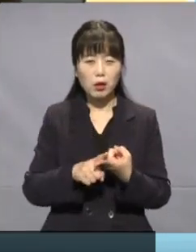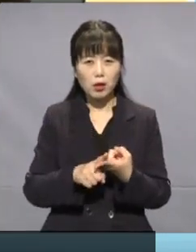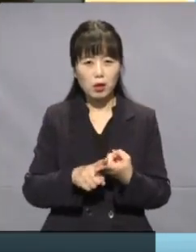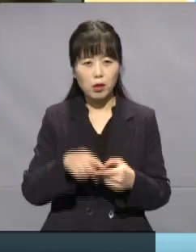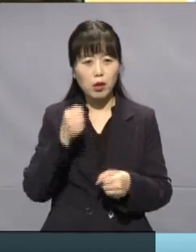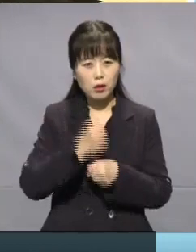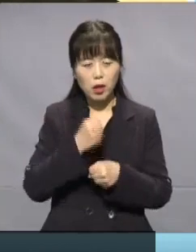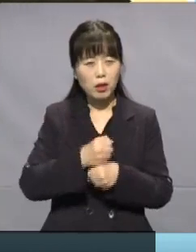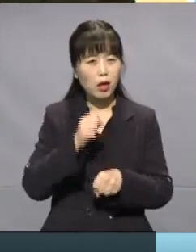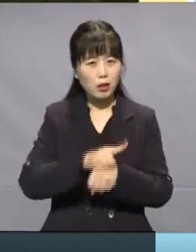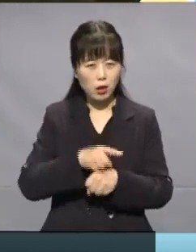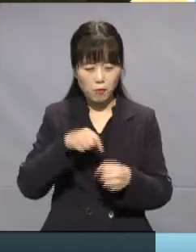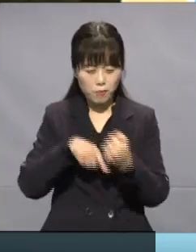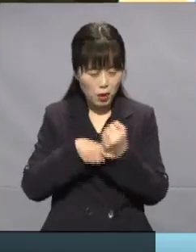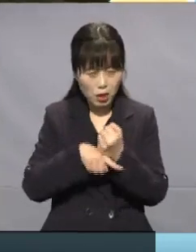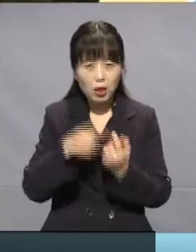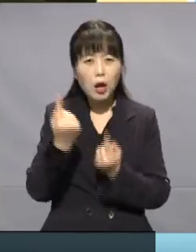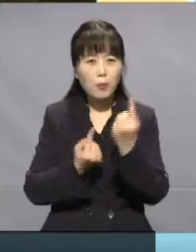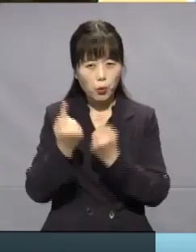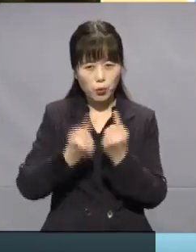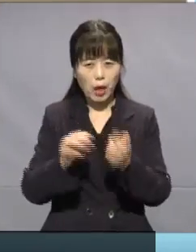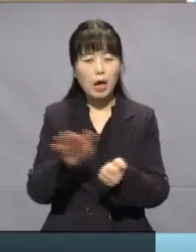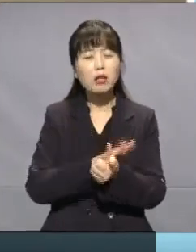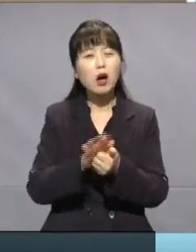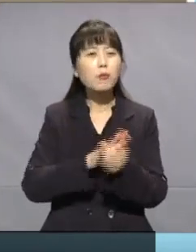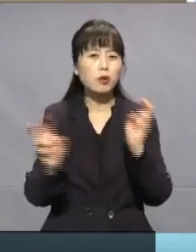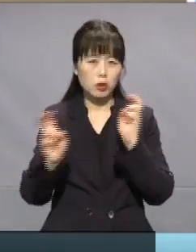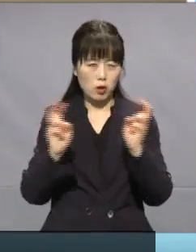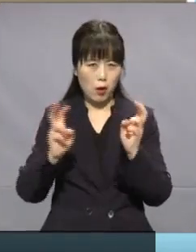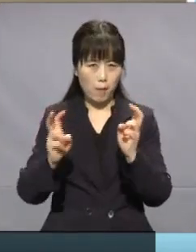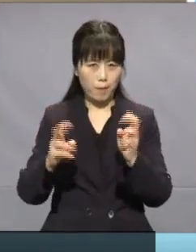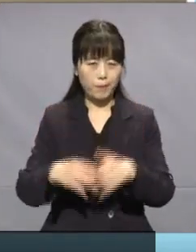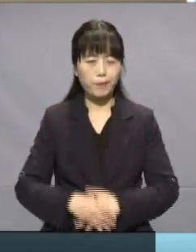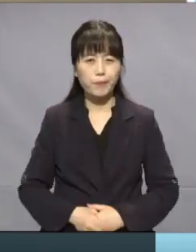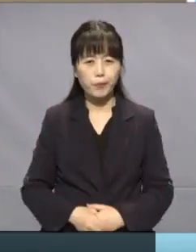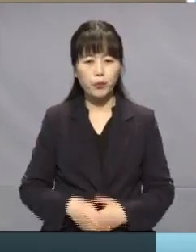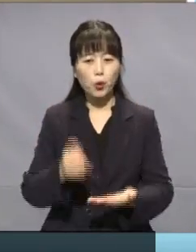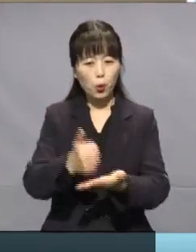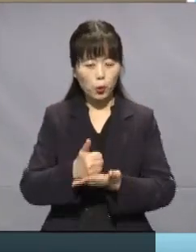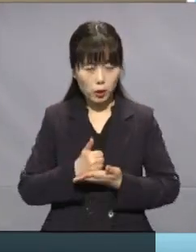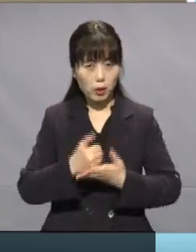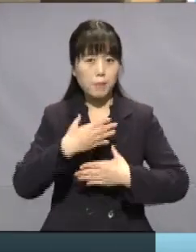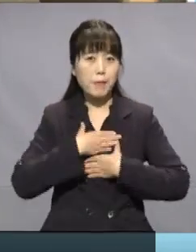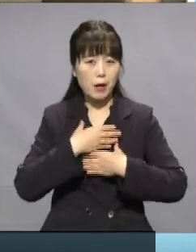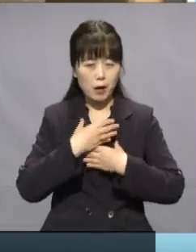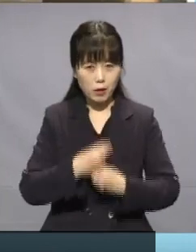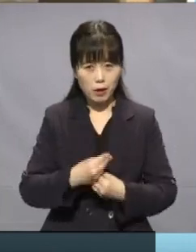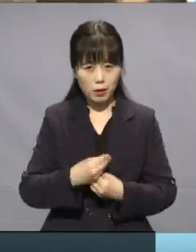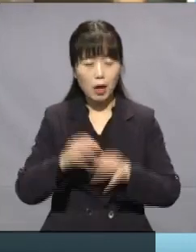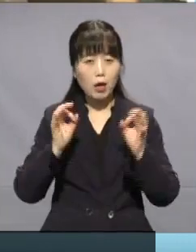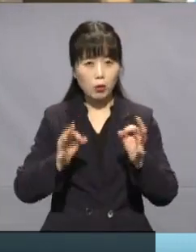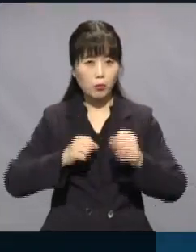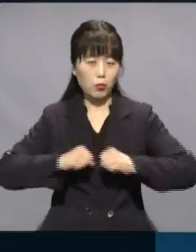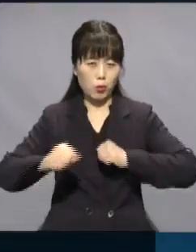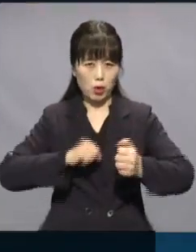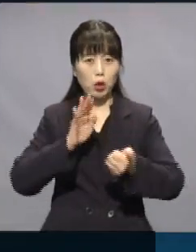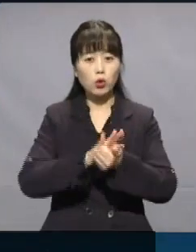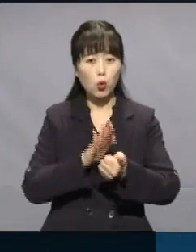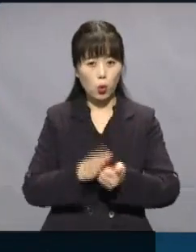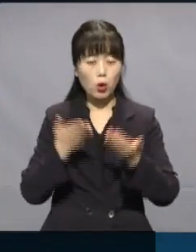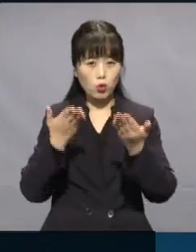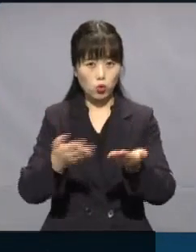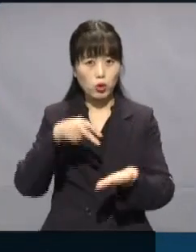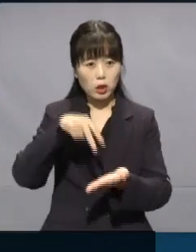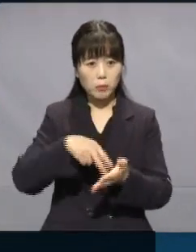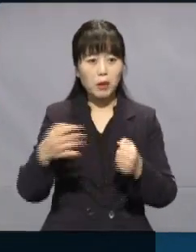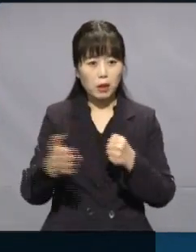이런 생산성을 따지는 것보다는 서비스업이거든요 그래서 고객들이 얼마만큼 편하게 금융 행위를 할 수 있게 도와주는 것이기 때문에